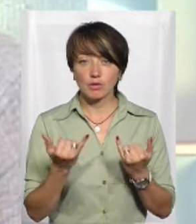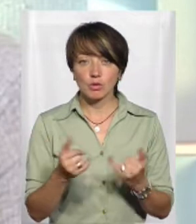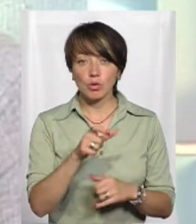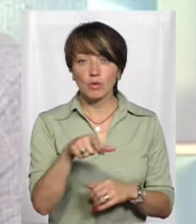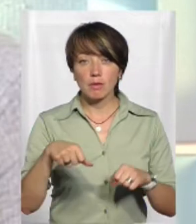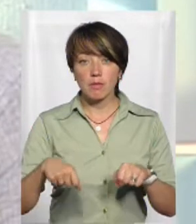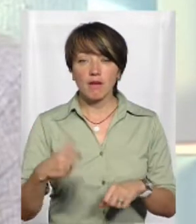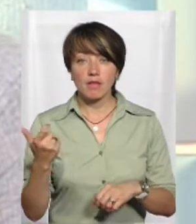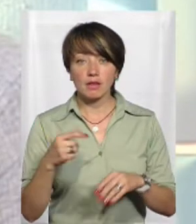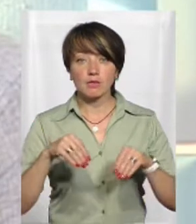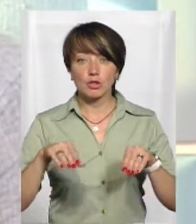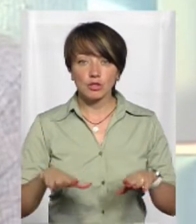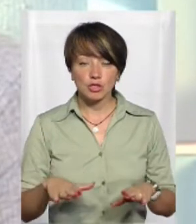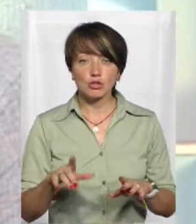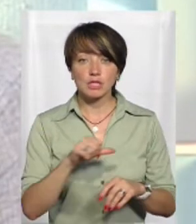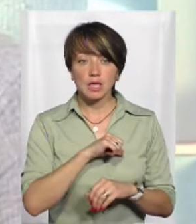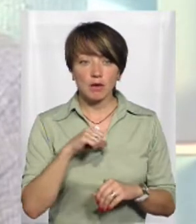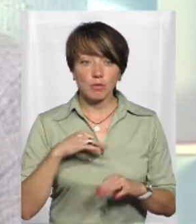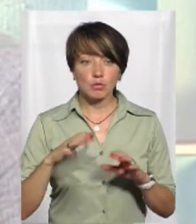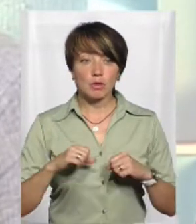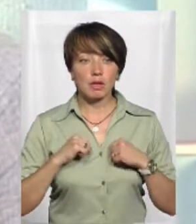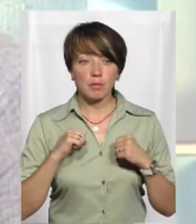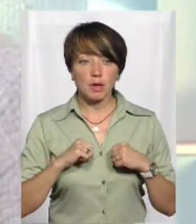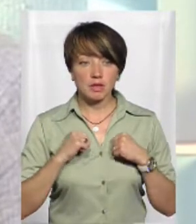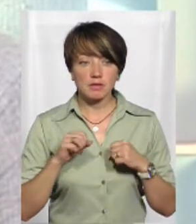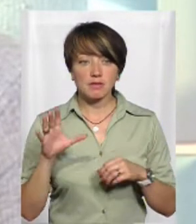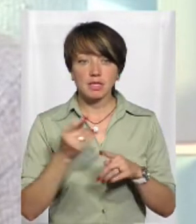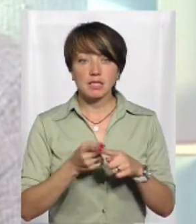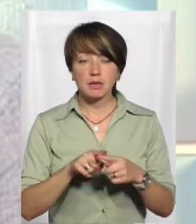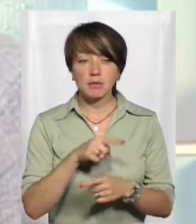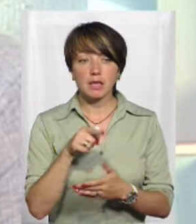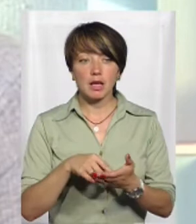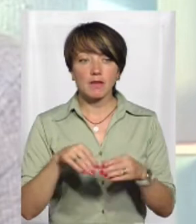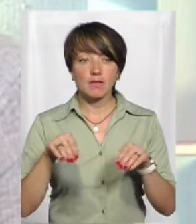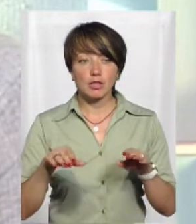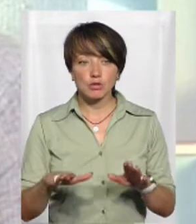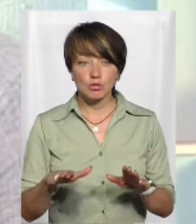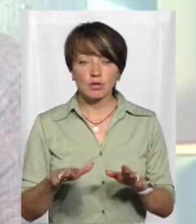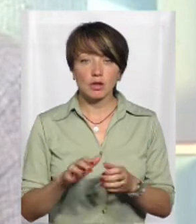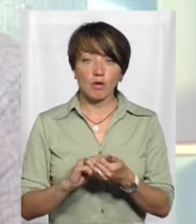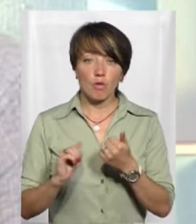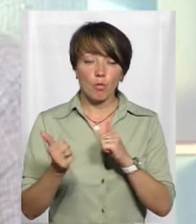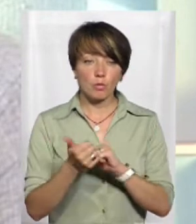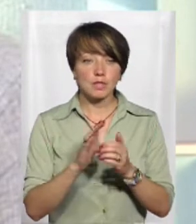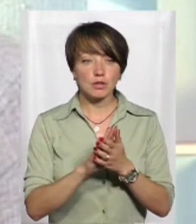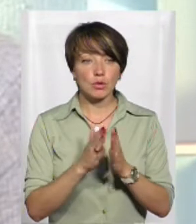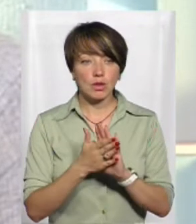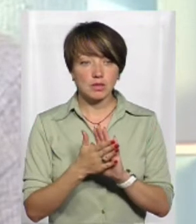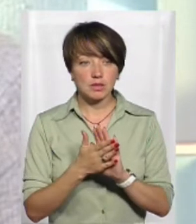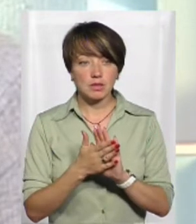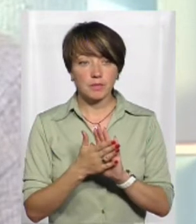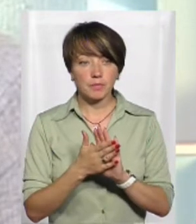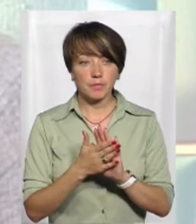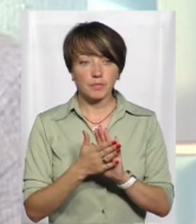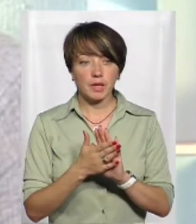права власності, і ми прийняли рішення, що самі будемо намагатися от всі ці питання вирішувати в обход ситуації, да? В обход, скажімо